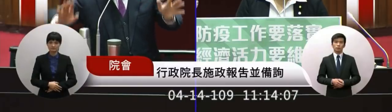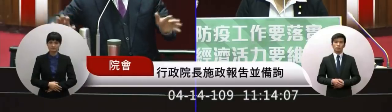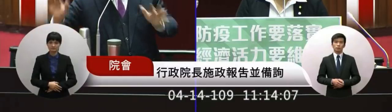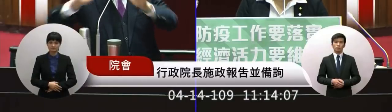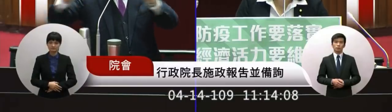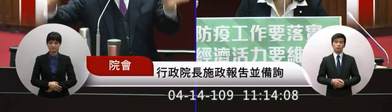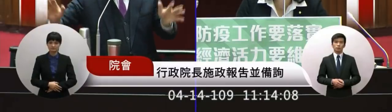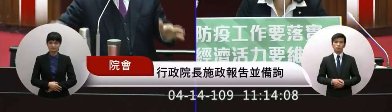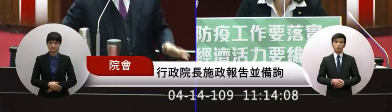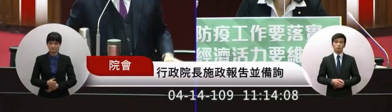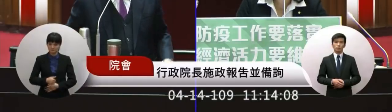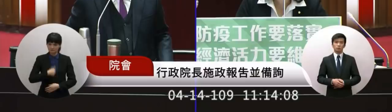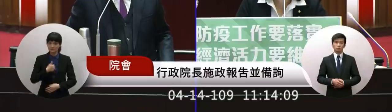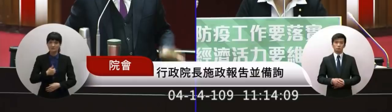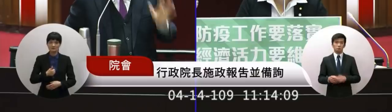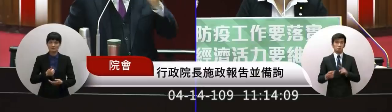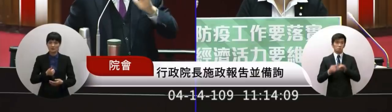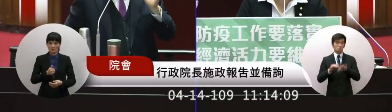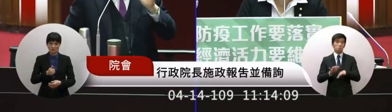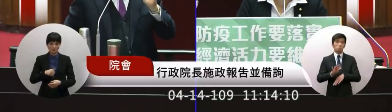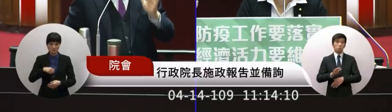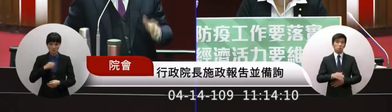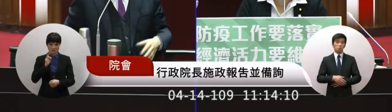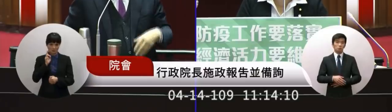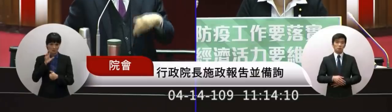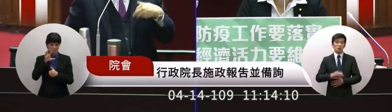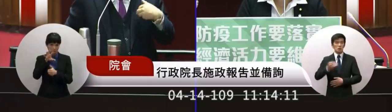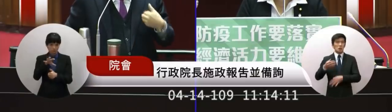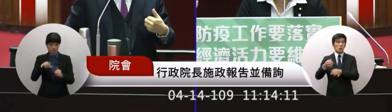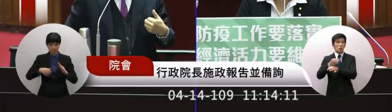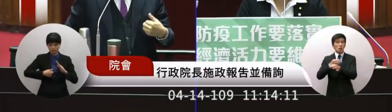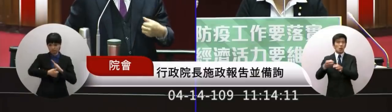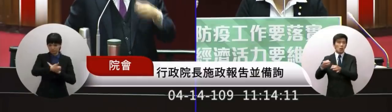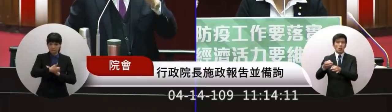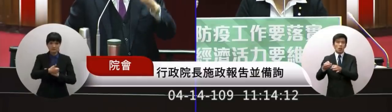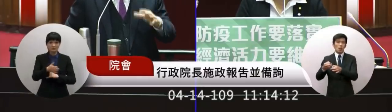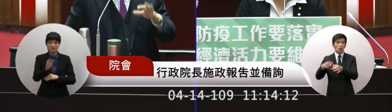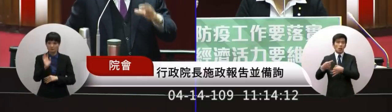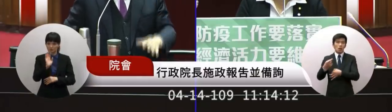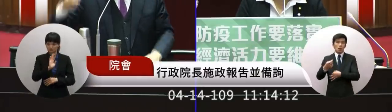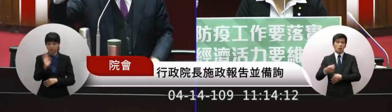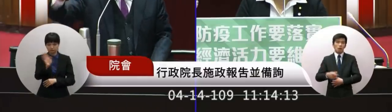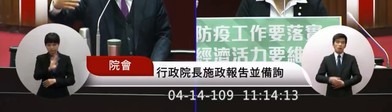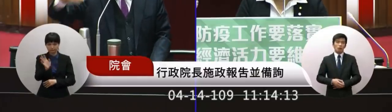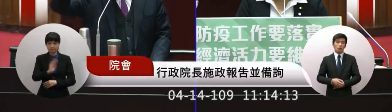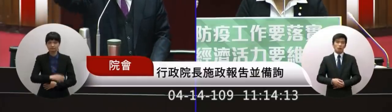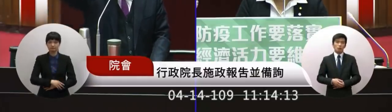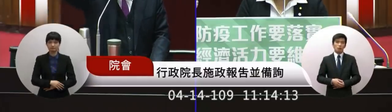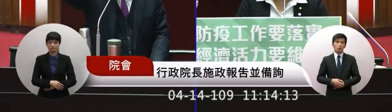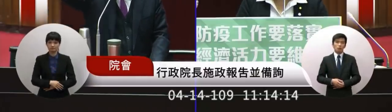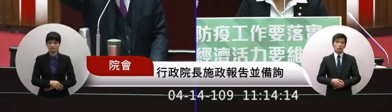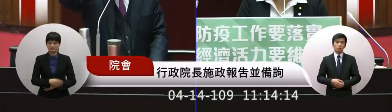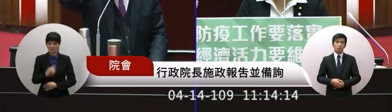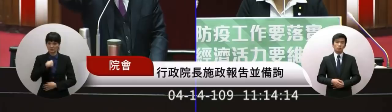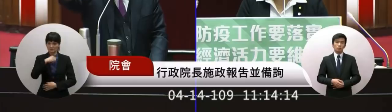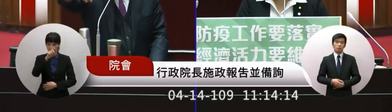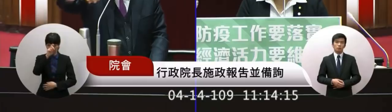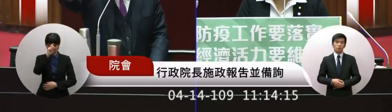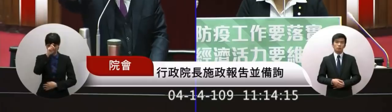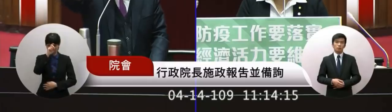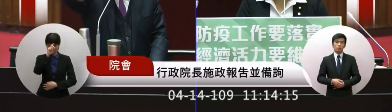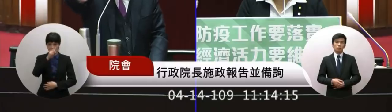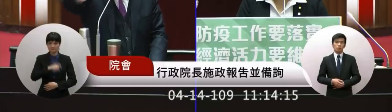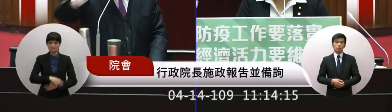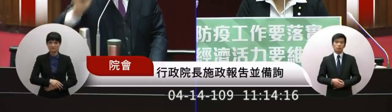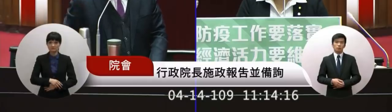病床都沒有進去沒進去沒進進去但希望到一個程度